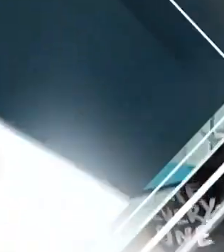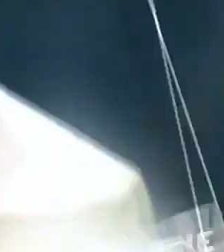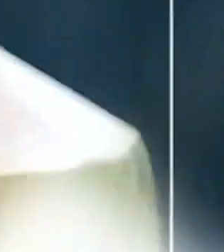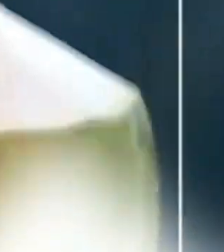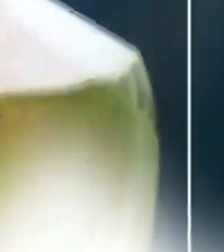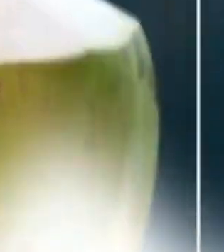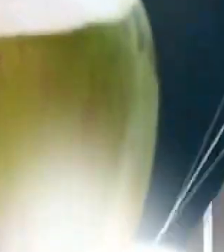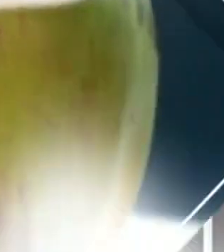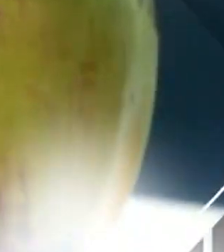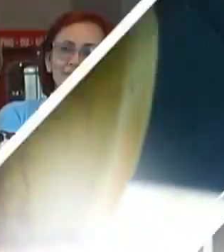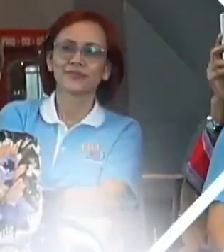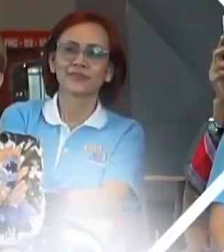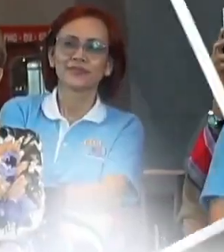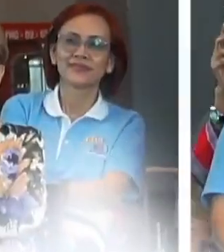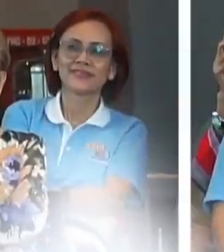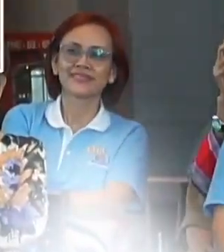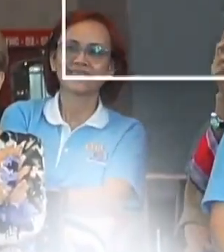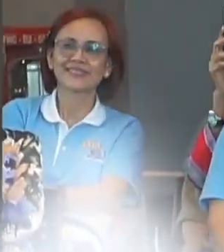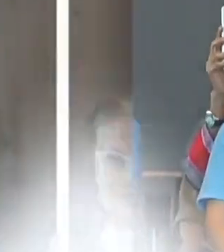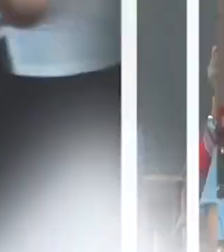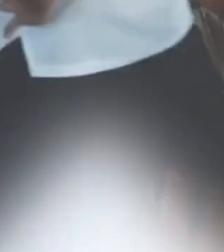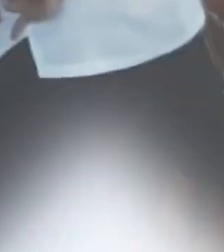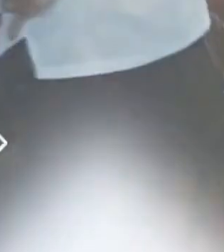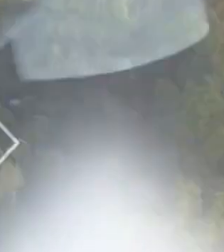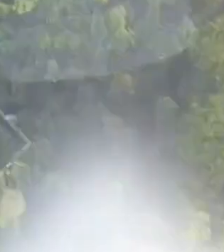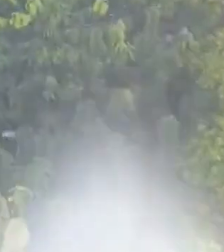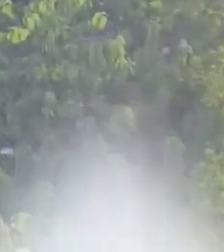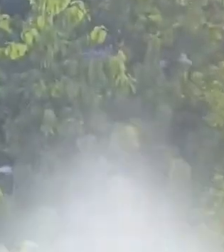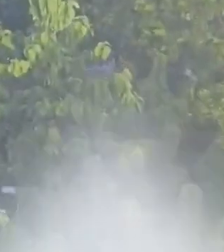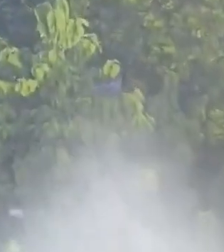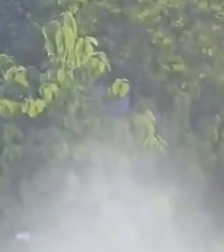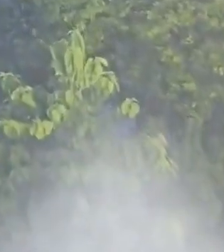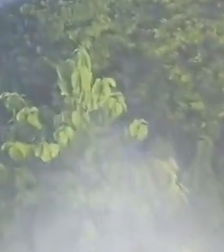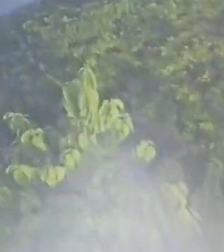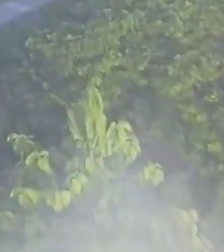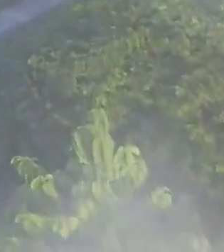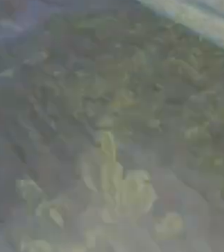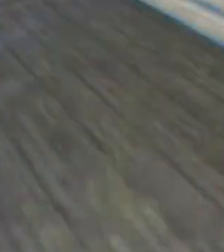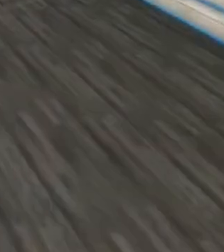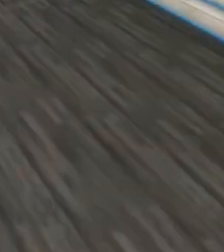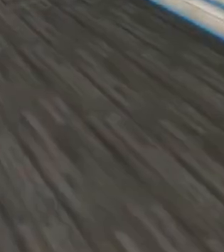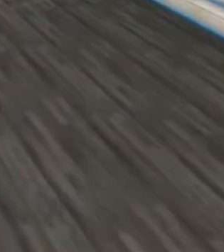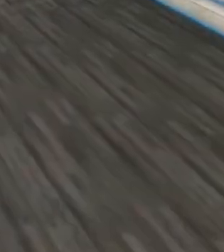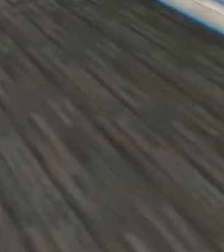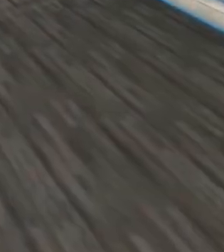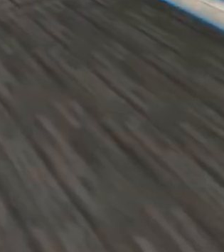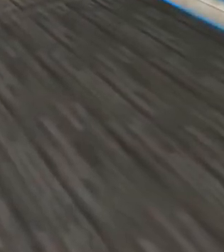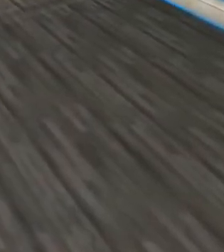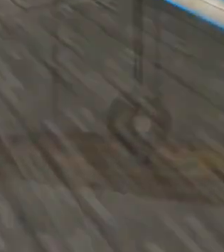ตอนทางเราค่อยขึ้นทุกคนแข็งแรงก็